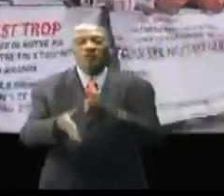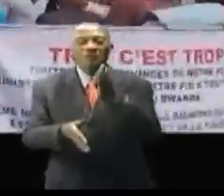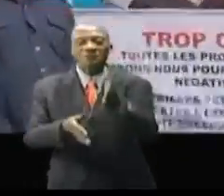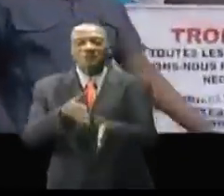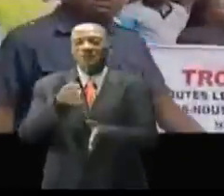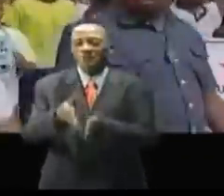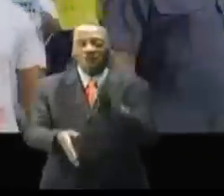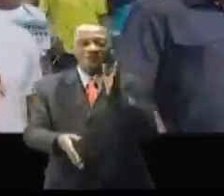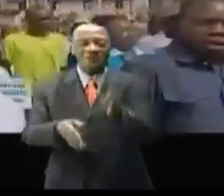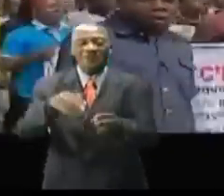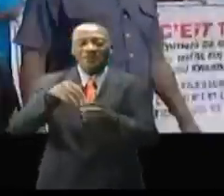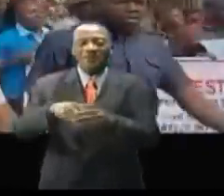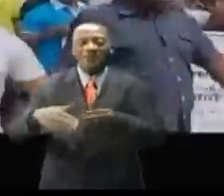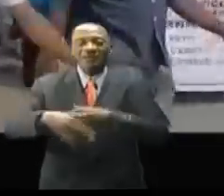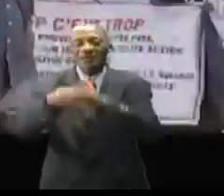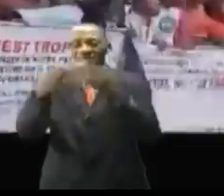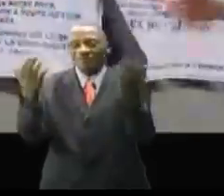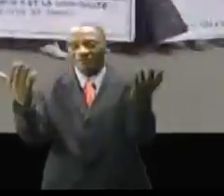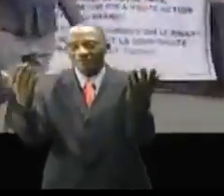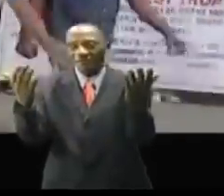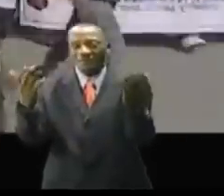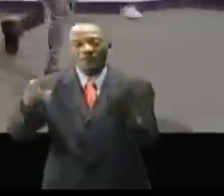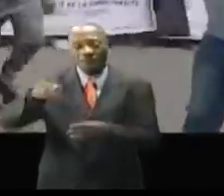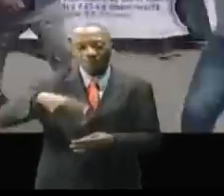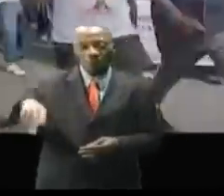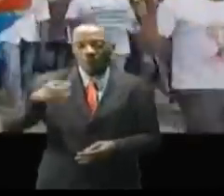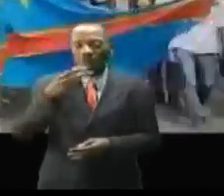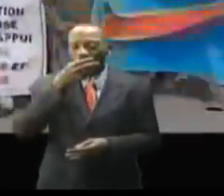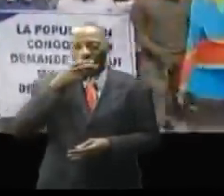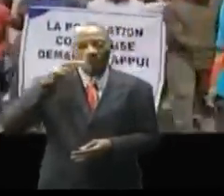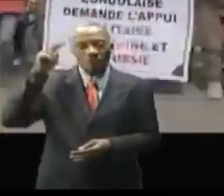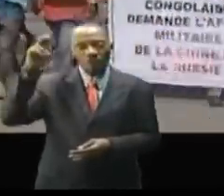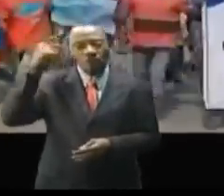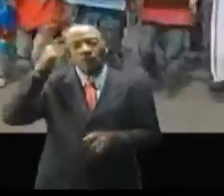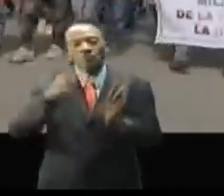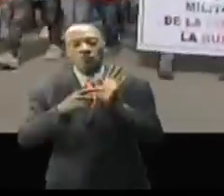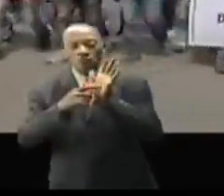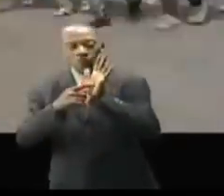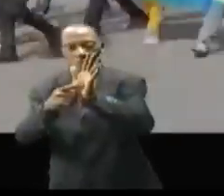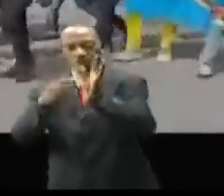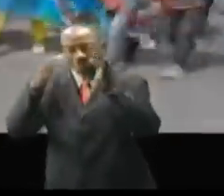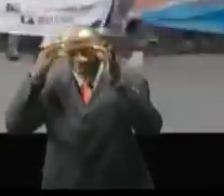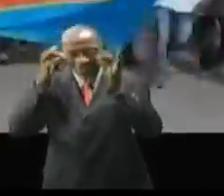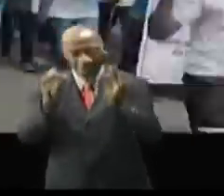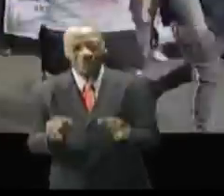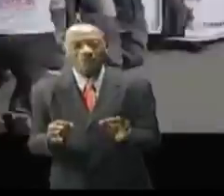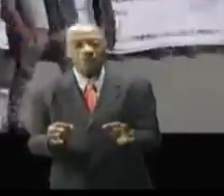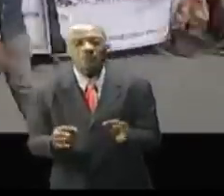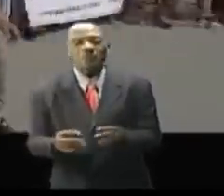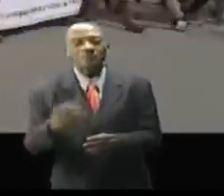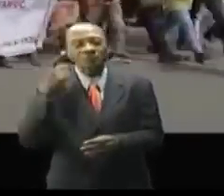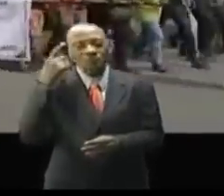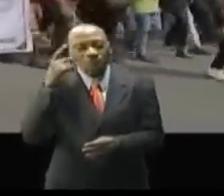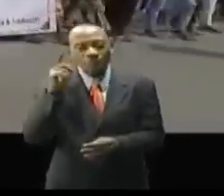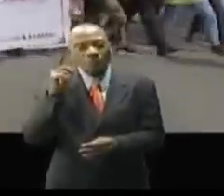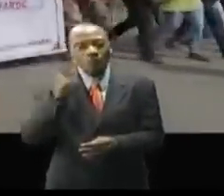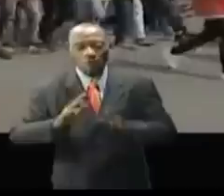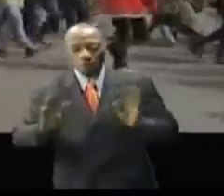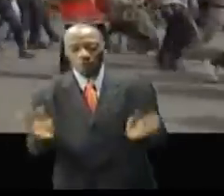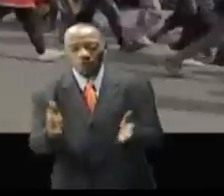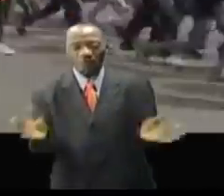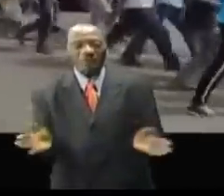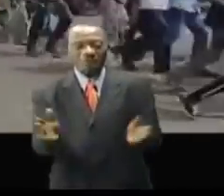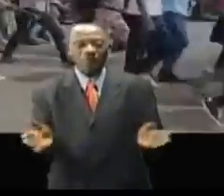rues de Goma, dans la province du Nord Kivu, pour exprimer sa détermination de voir les FARDC récupérer